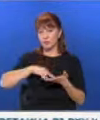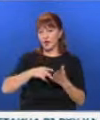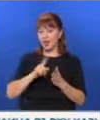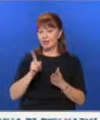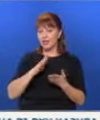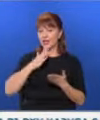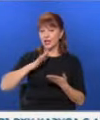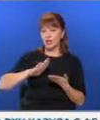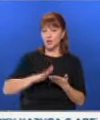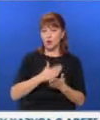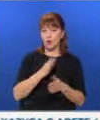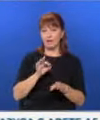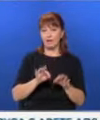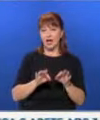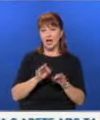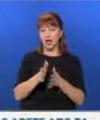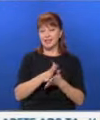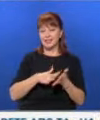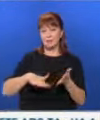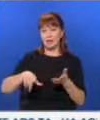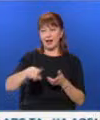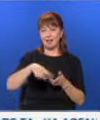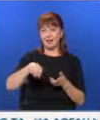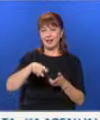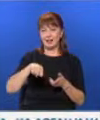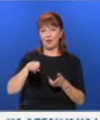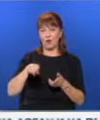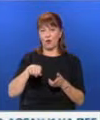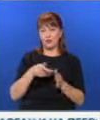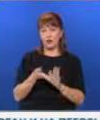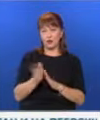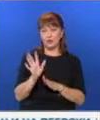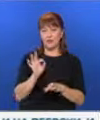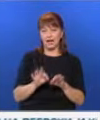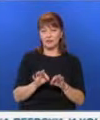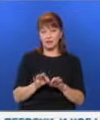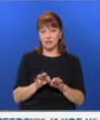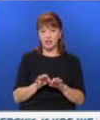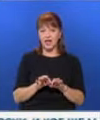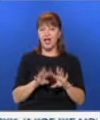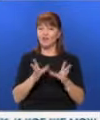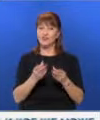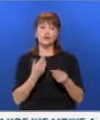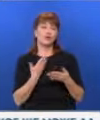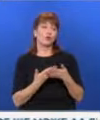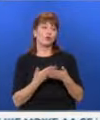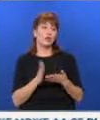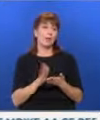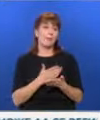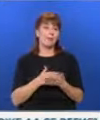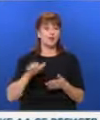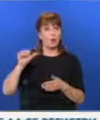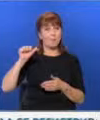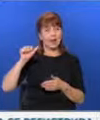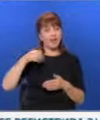напълно избиратели от урните. Също така силно се надявам и е редно всички отношения между партиите и